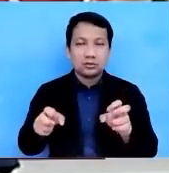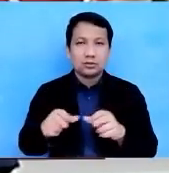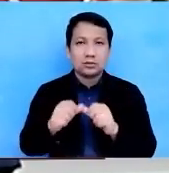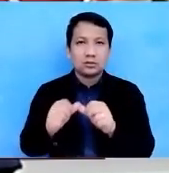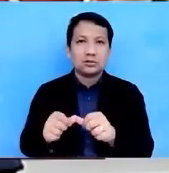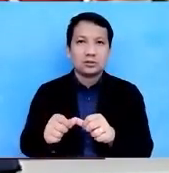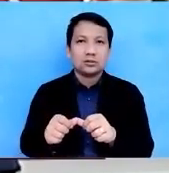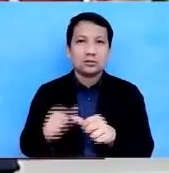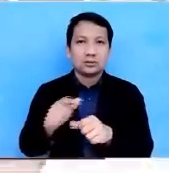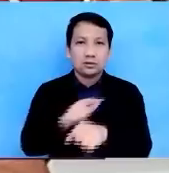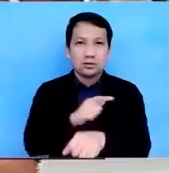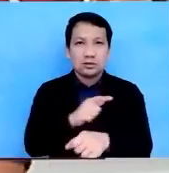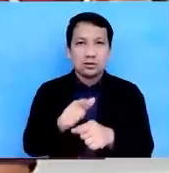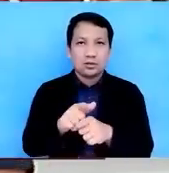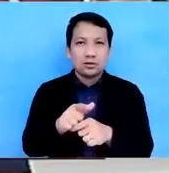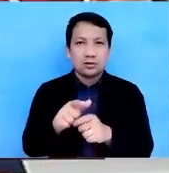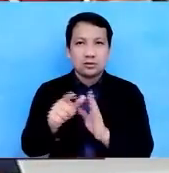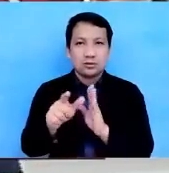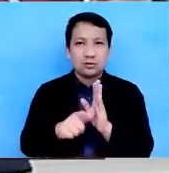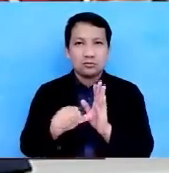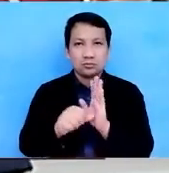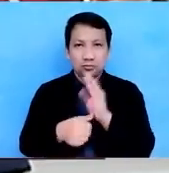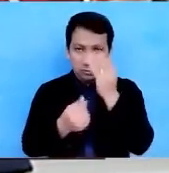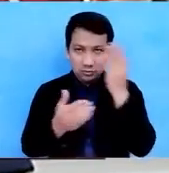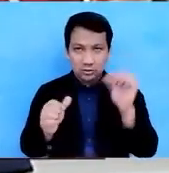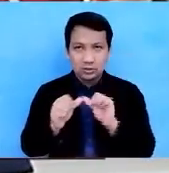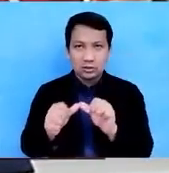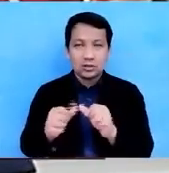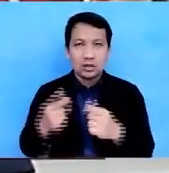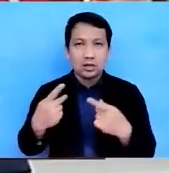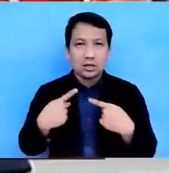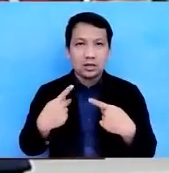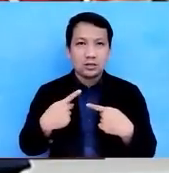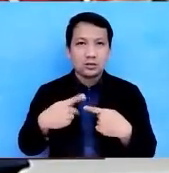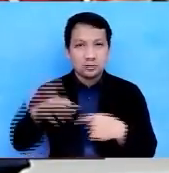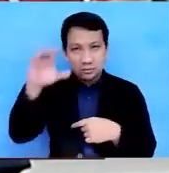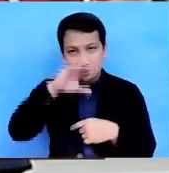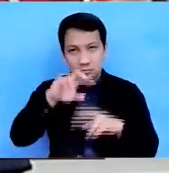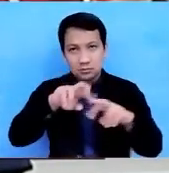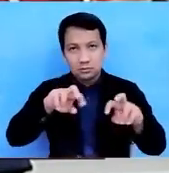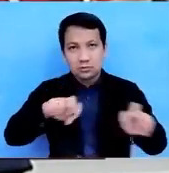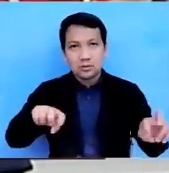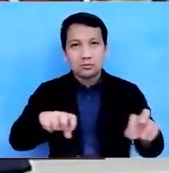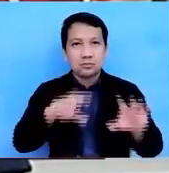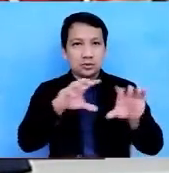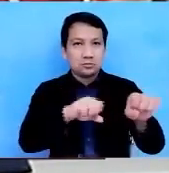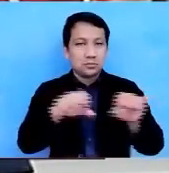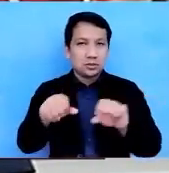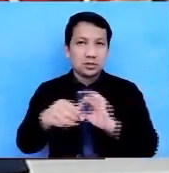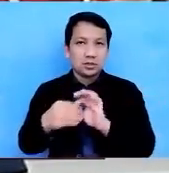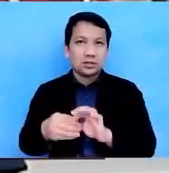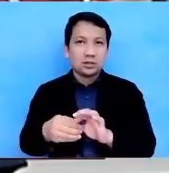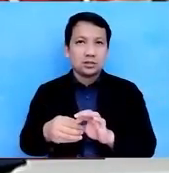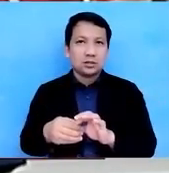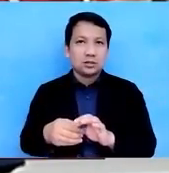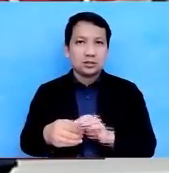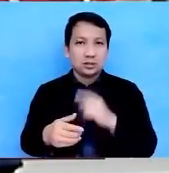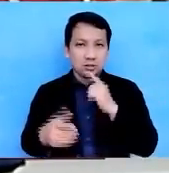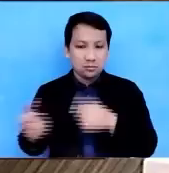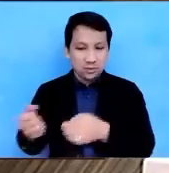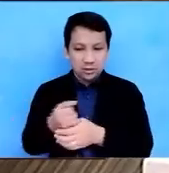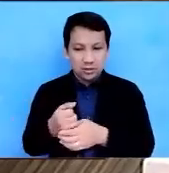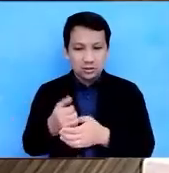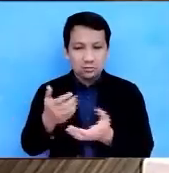law enforcement operation. Kailangan magkaroon ng mga search warrant operations para makuha natin yung mga illegal na armas sa kanilang